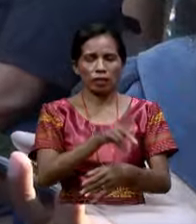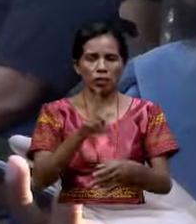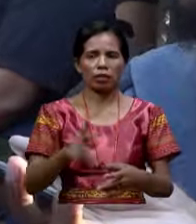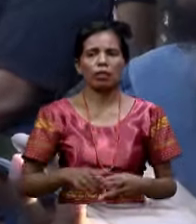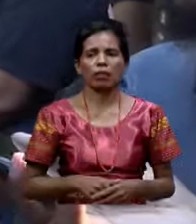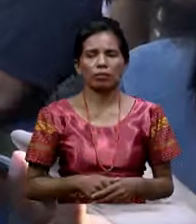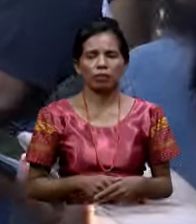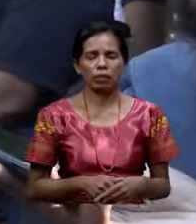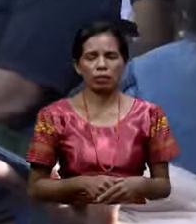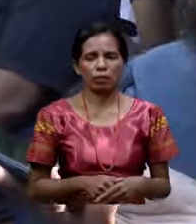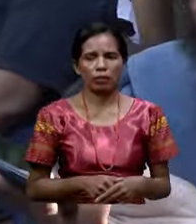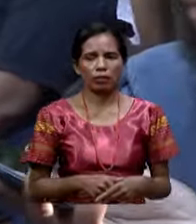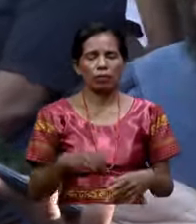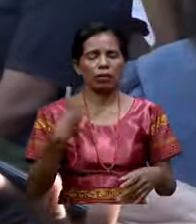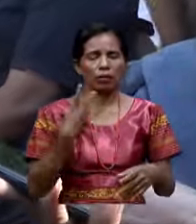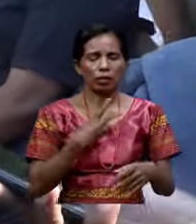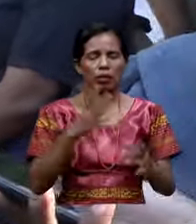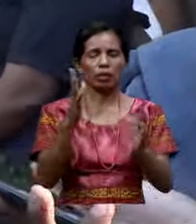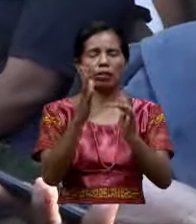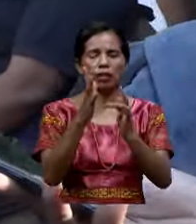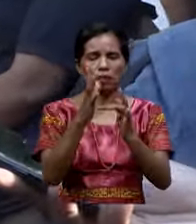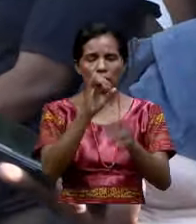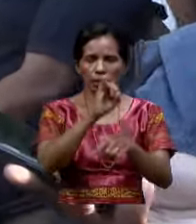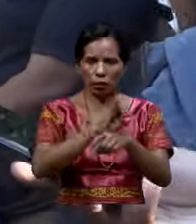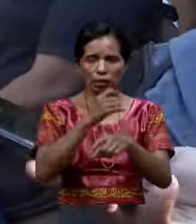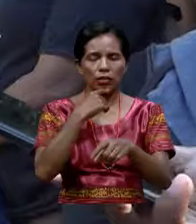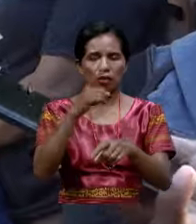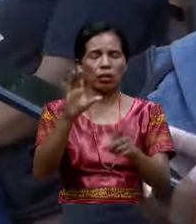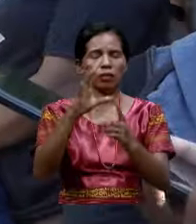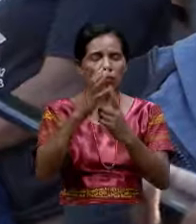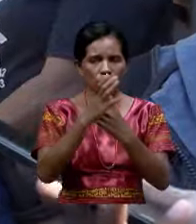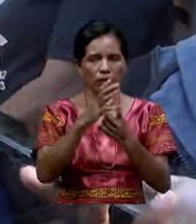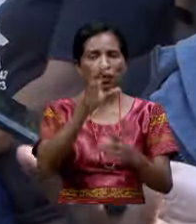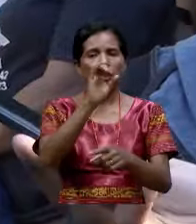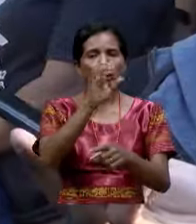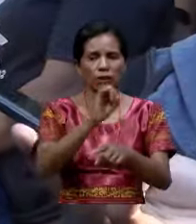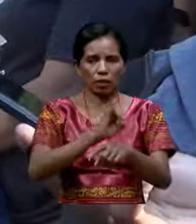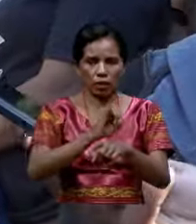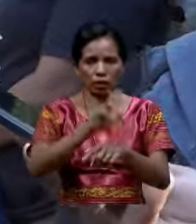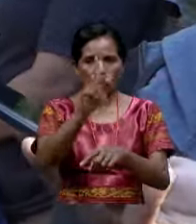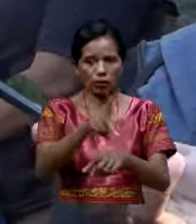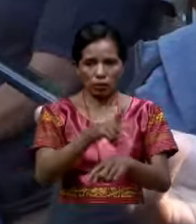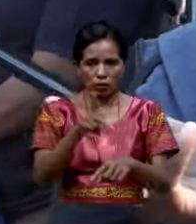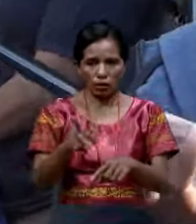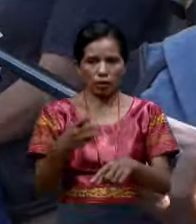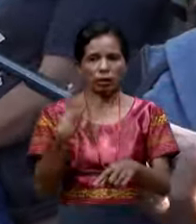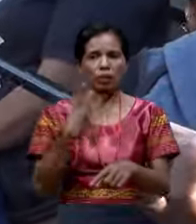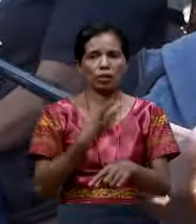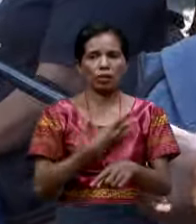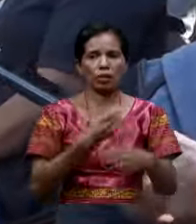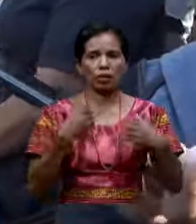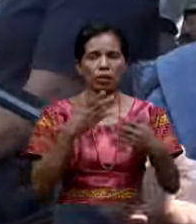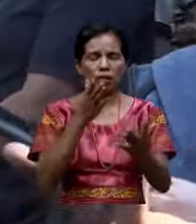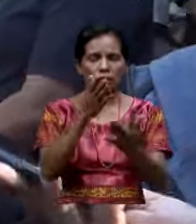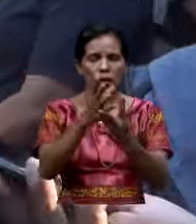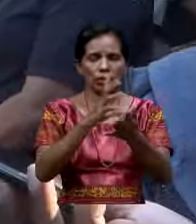hanesan igreja hatete ona katak ne kultura igreja katolika nian katak ita ia tamen Semana